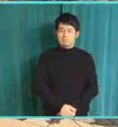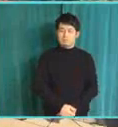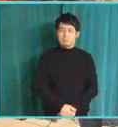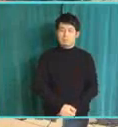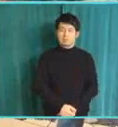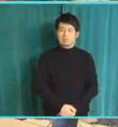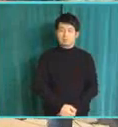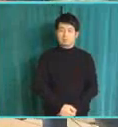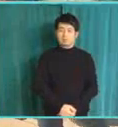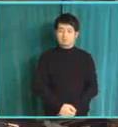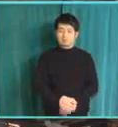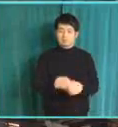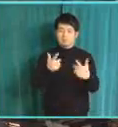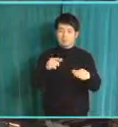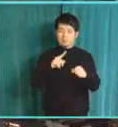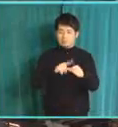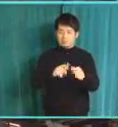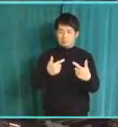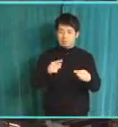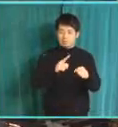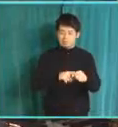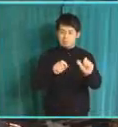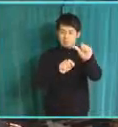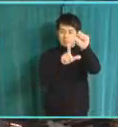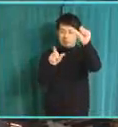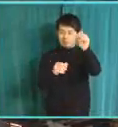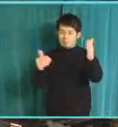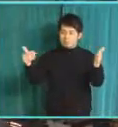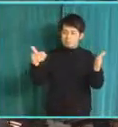はい、毎年その辺が、